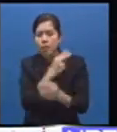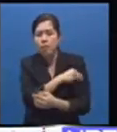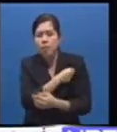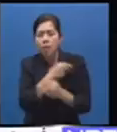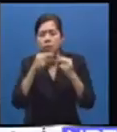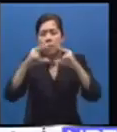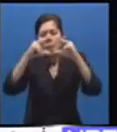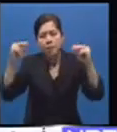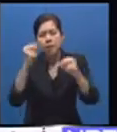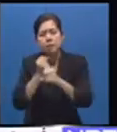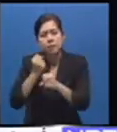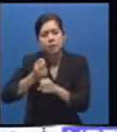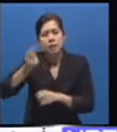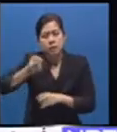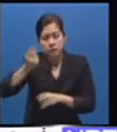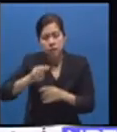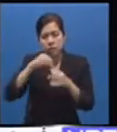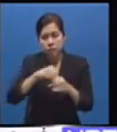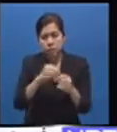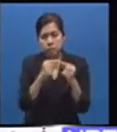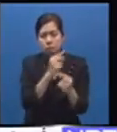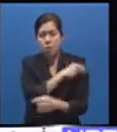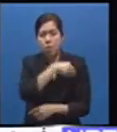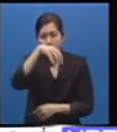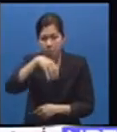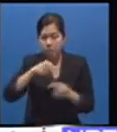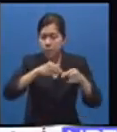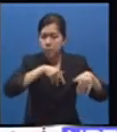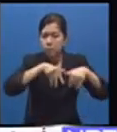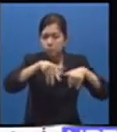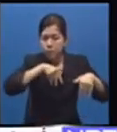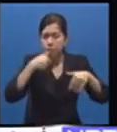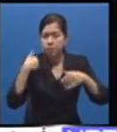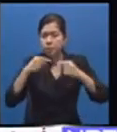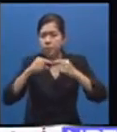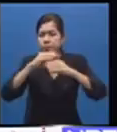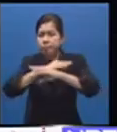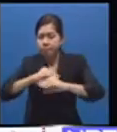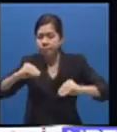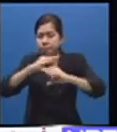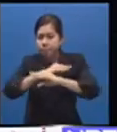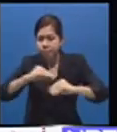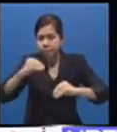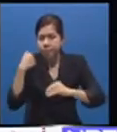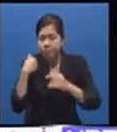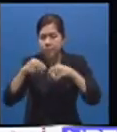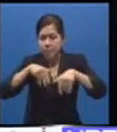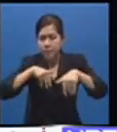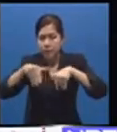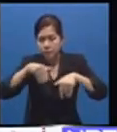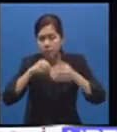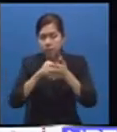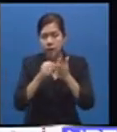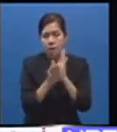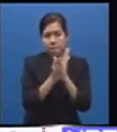ทำงานจริงในโรงพยาบาลชุมชนเพื่อสร้างความสัมพันธ์ที่ดีแก่ผู้ป่วยพร้อมเตรียมปรับเปลี่ยนหลักสูตรการเรียนการสอน